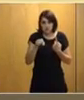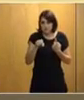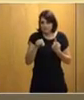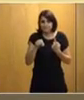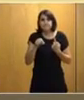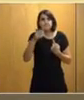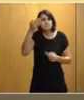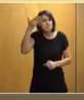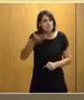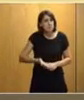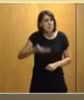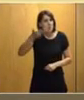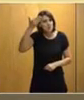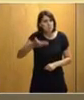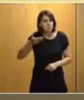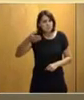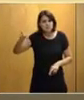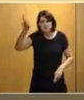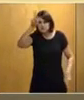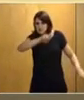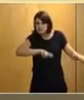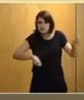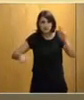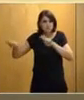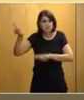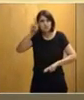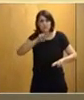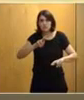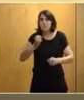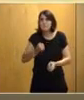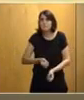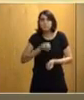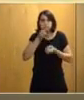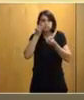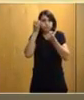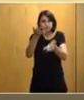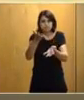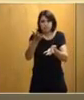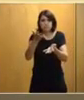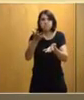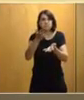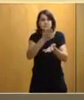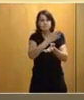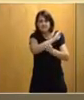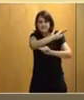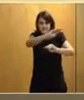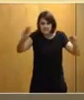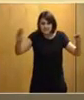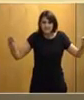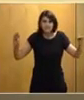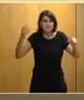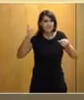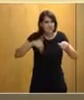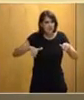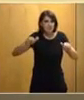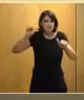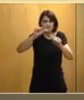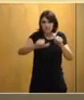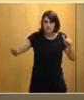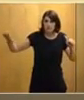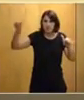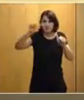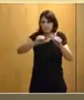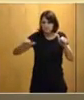molt important que recalquem aquell missatge que ens estem esforçant de transmetre des de fa setmanes,